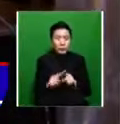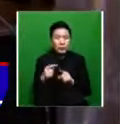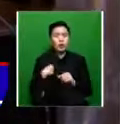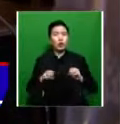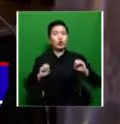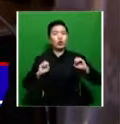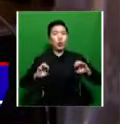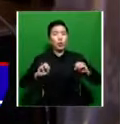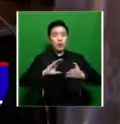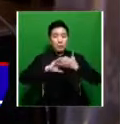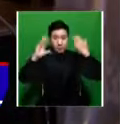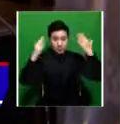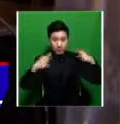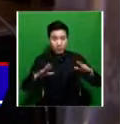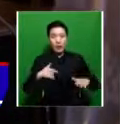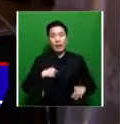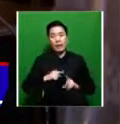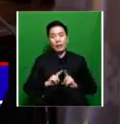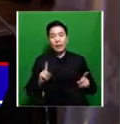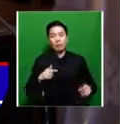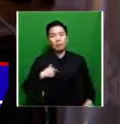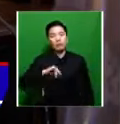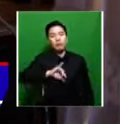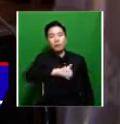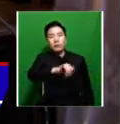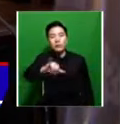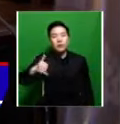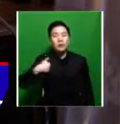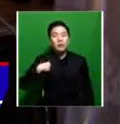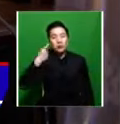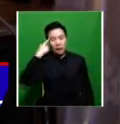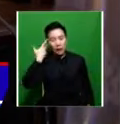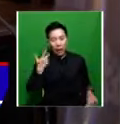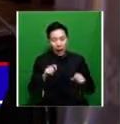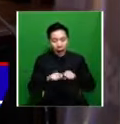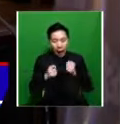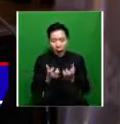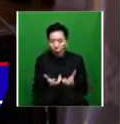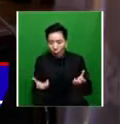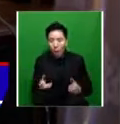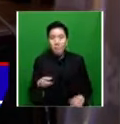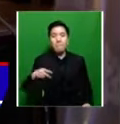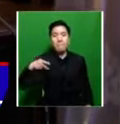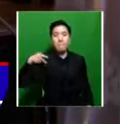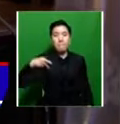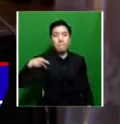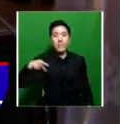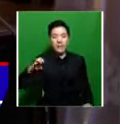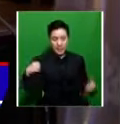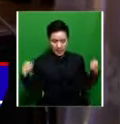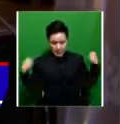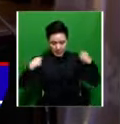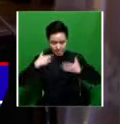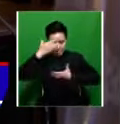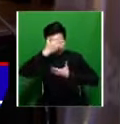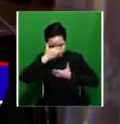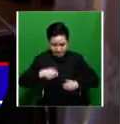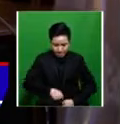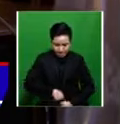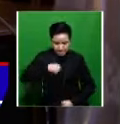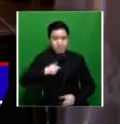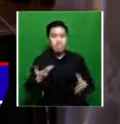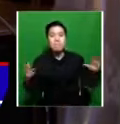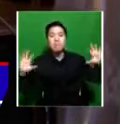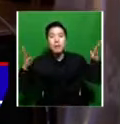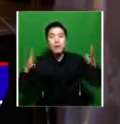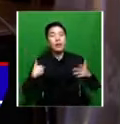ขาอยู่แล้วแต่ว่าอาจจะบางช่วงเนี่ยมันขาดอุปกรณ์ PPE หรือเครื่องป้องกันไปอันนี้ช่วงขุกขันต้องขออภั